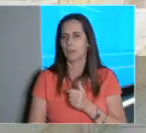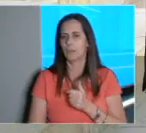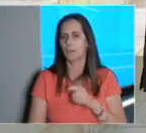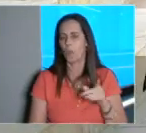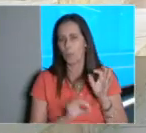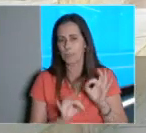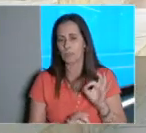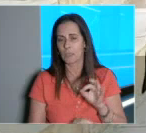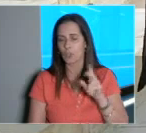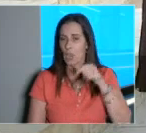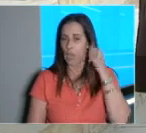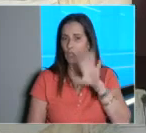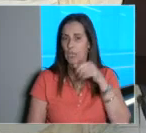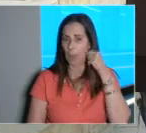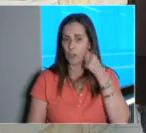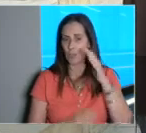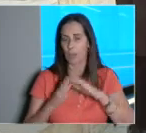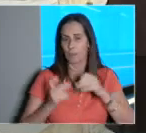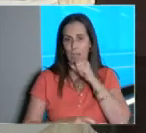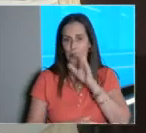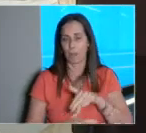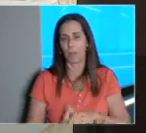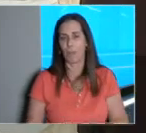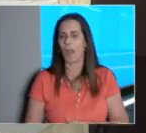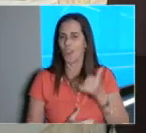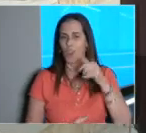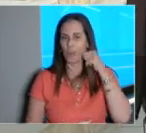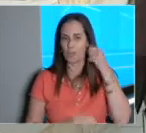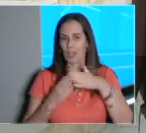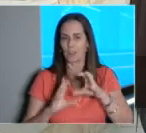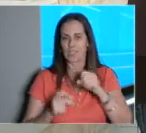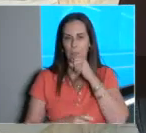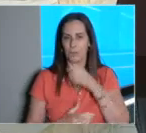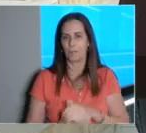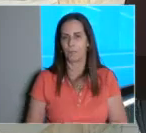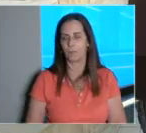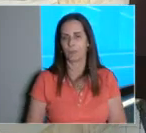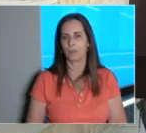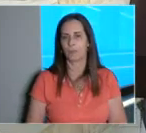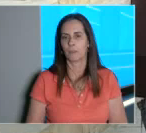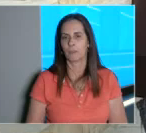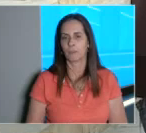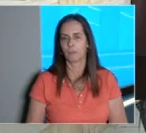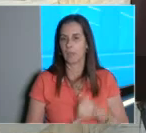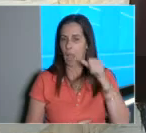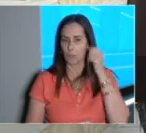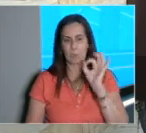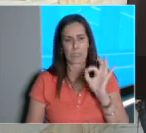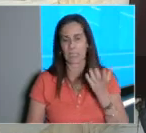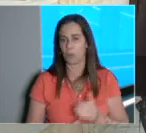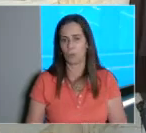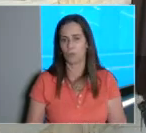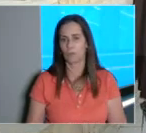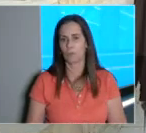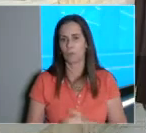הוא בסדר. יש לך את גבי אשכנזי, תושב העיר, לא? גם, כן. נכון, גבי אשכנזי גם בפרסבא. אבל אני מדבר על היושב ראש, הוא בסדר גמור. גבי אשכנזי בסדר